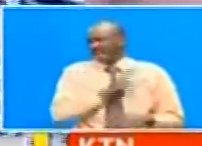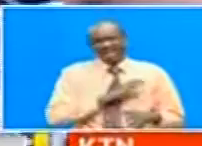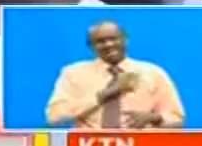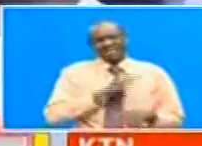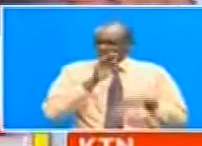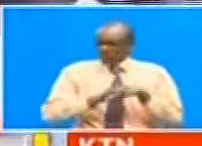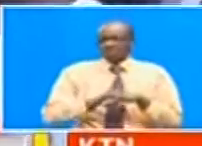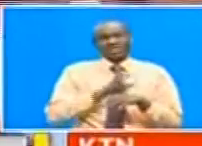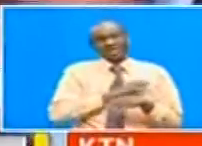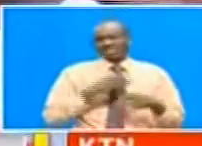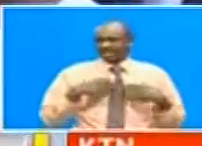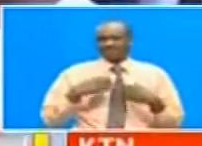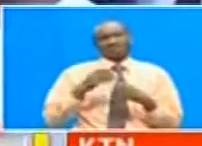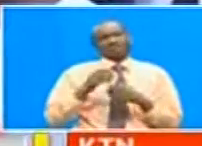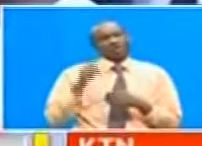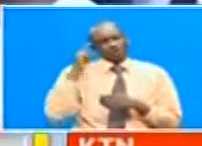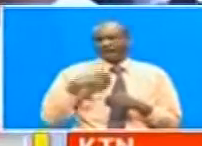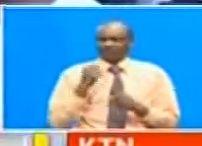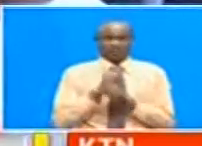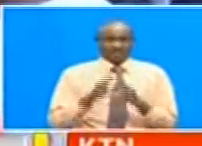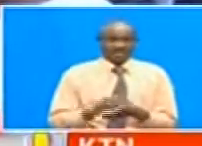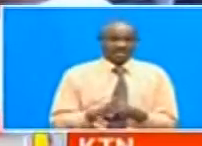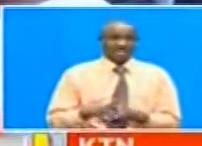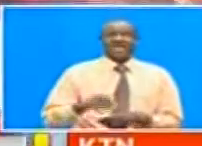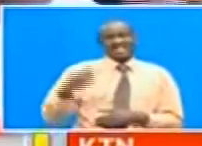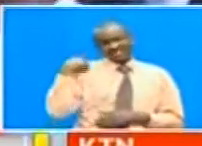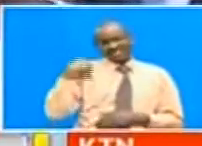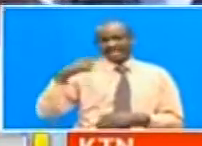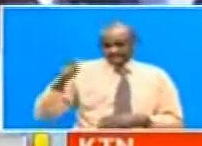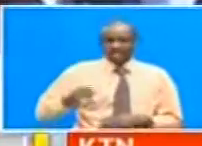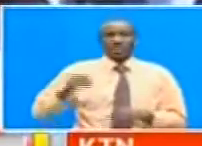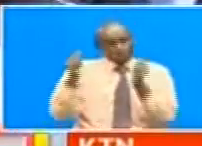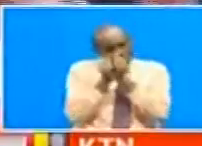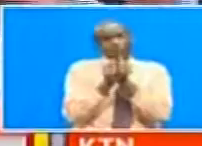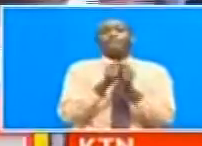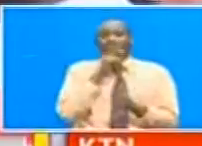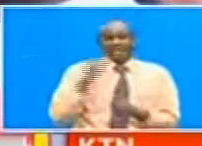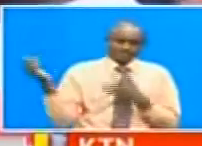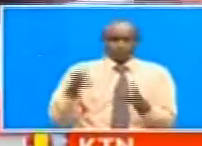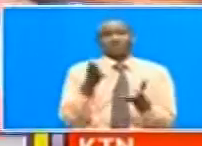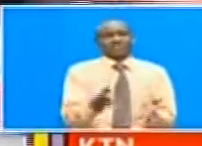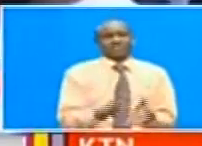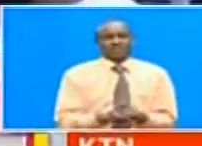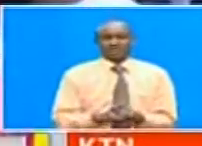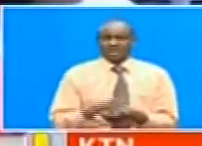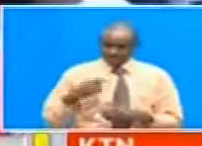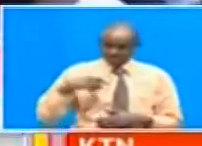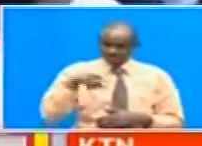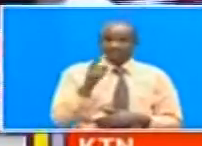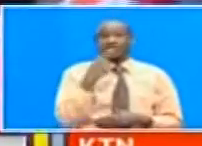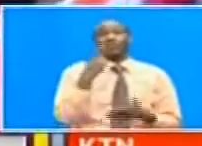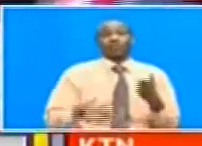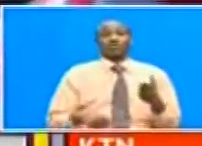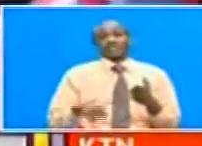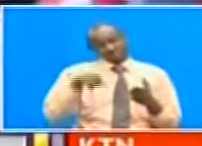katika kazi zao. Alitolewa kwa nyumba na wanaume 10 jana wa pikipiki, wakamleta hapa. In fact alikuwa,